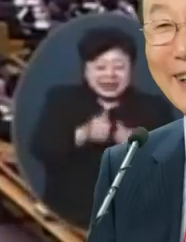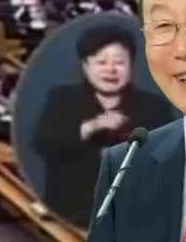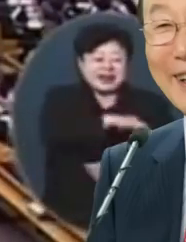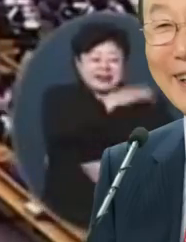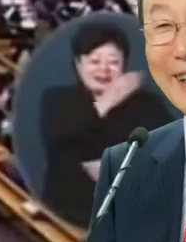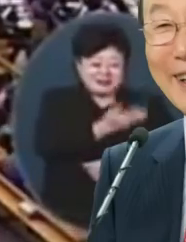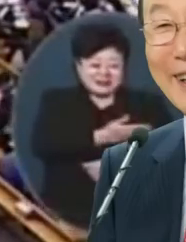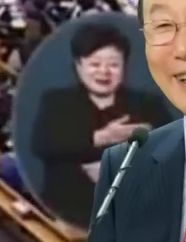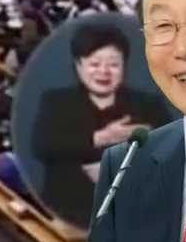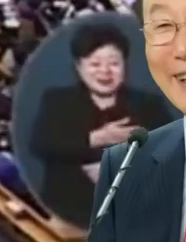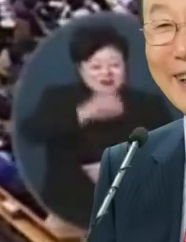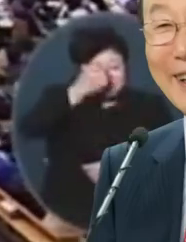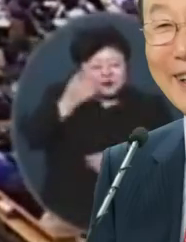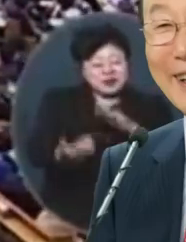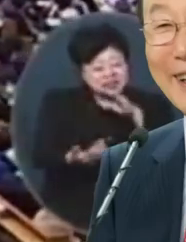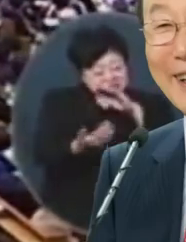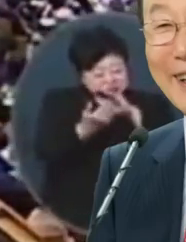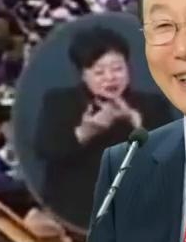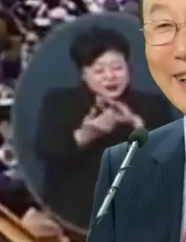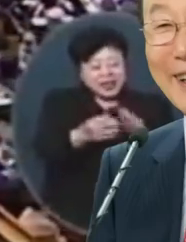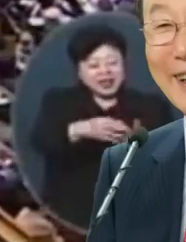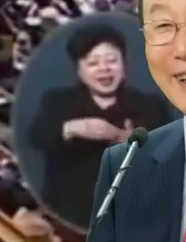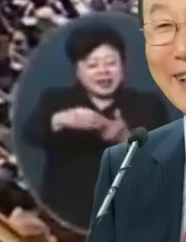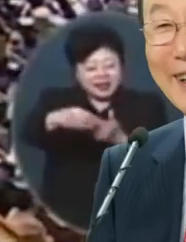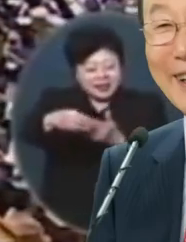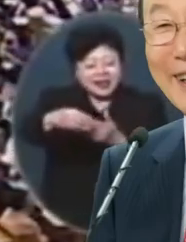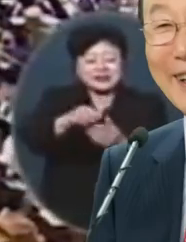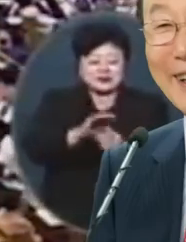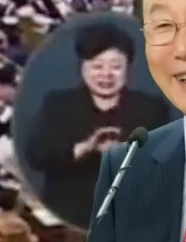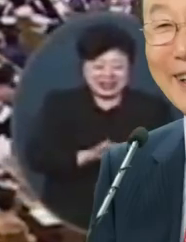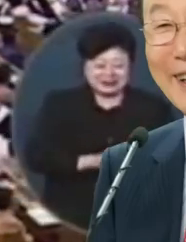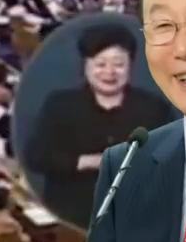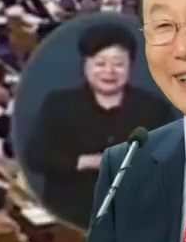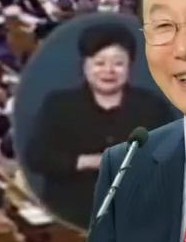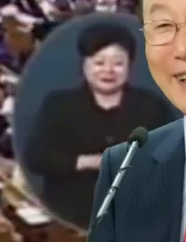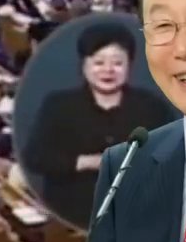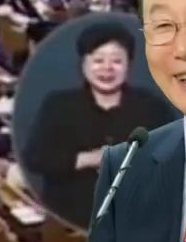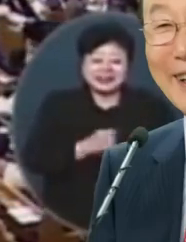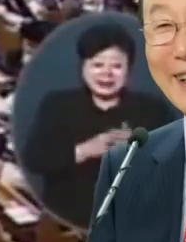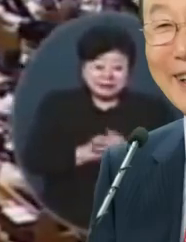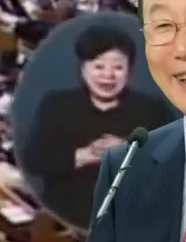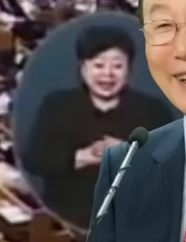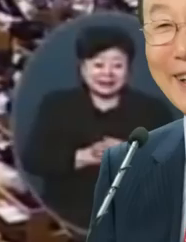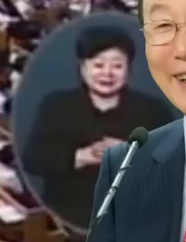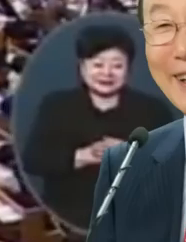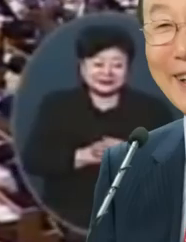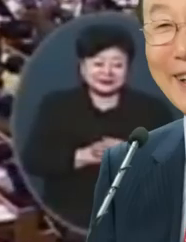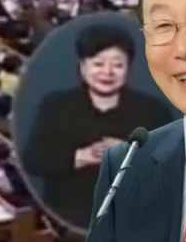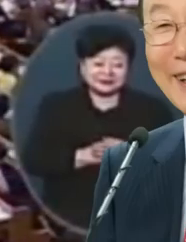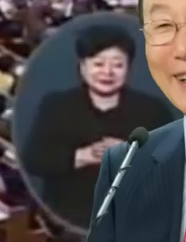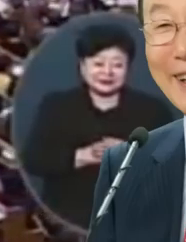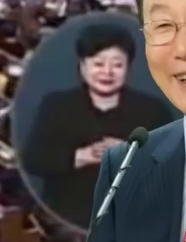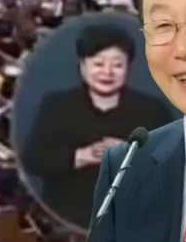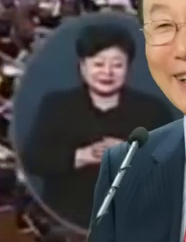능력이 그 꿈을 이루도록 우리를 이끌어 가는 것입니다. 그러므로